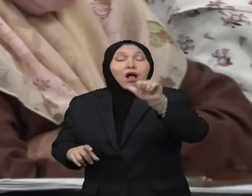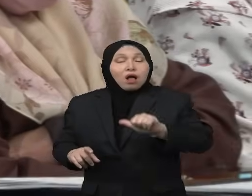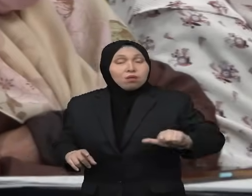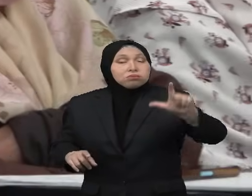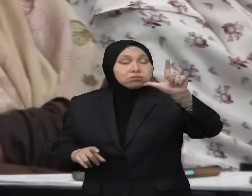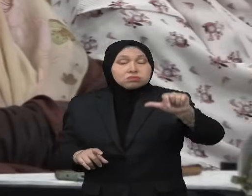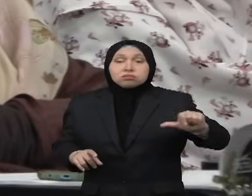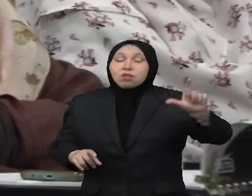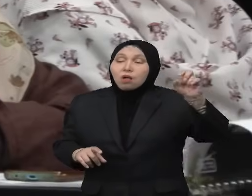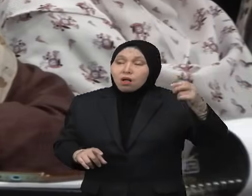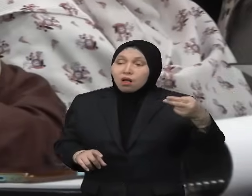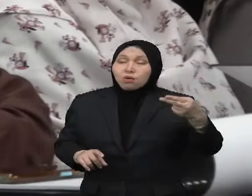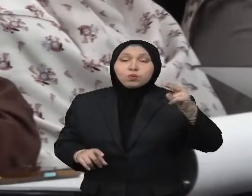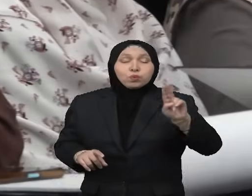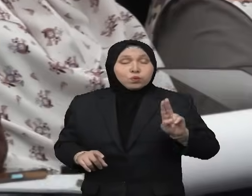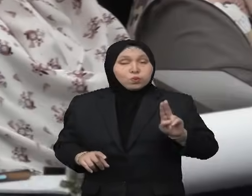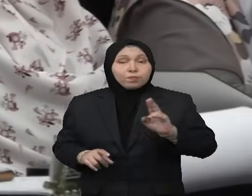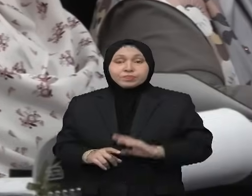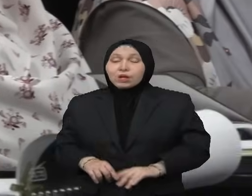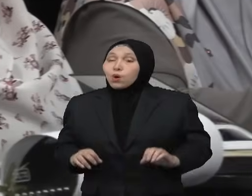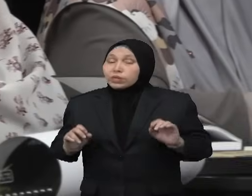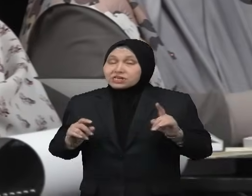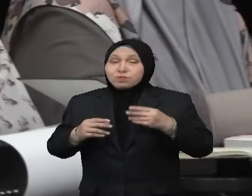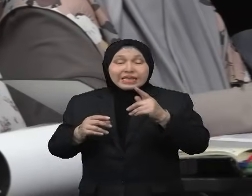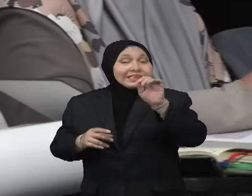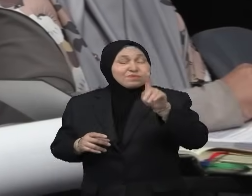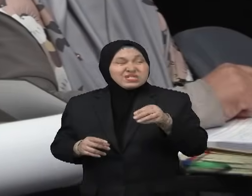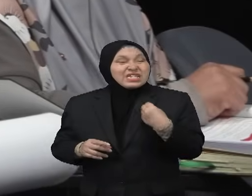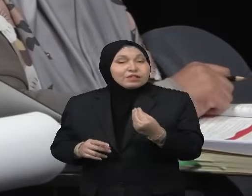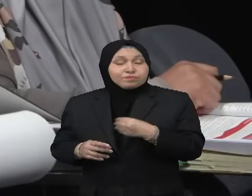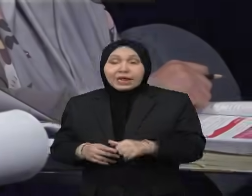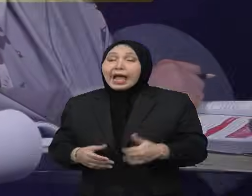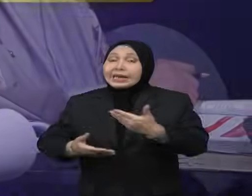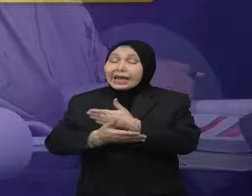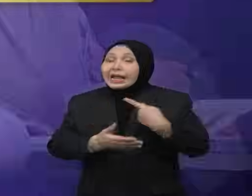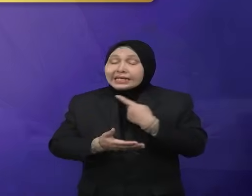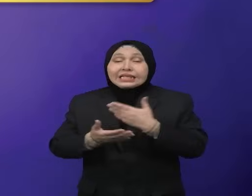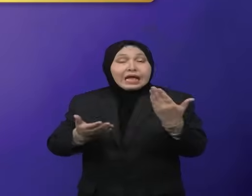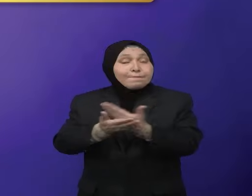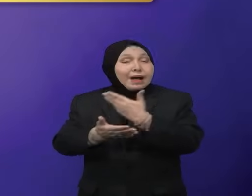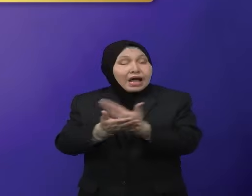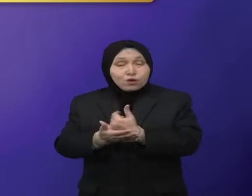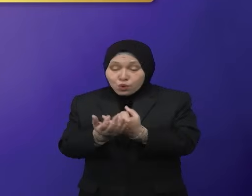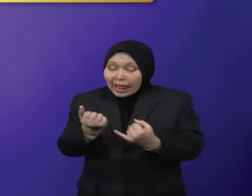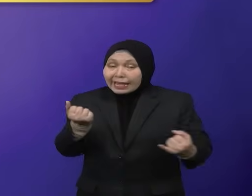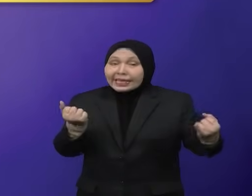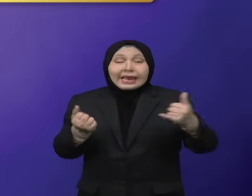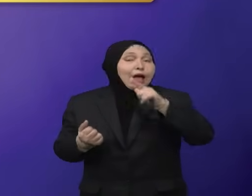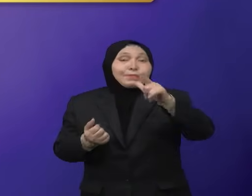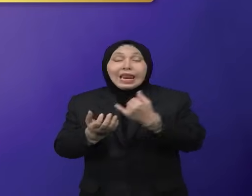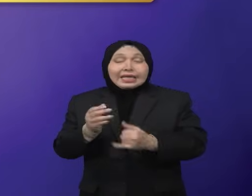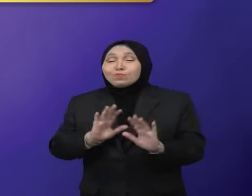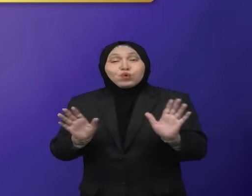Allahu. Allahu. Okay, saya bagi tip sikit. Anak-anak kita yang baru lahir, bukan baru lahir lah, lama lahir dah